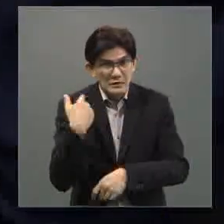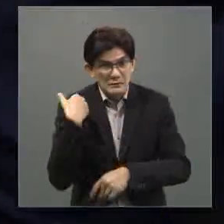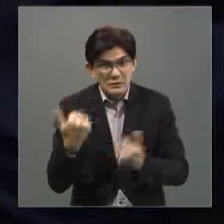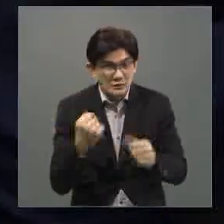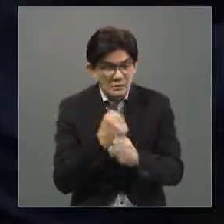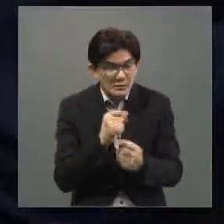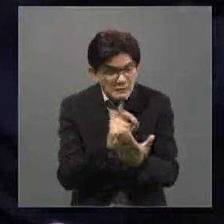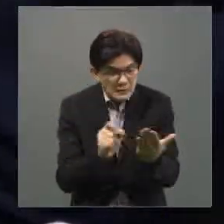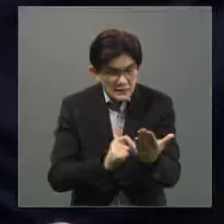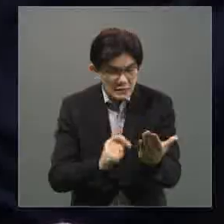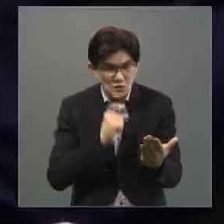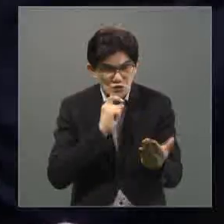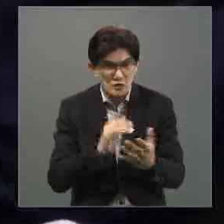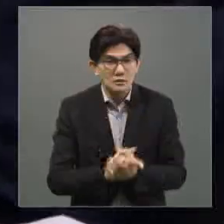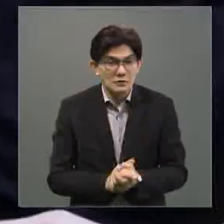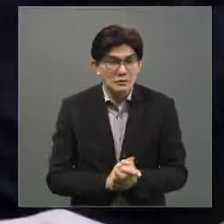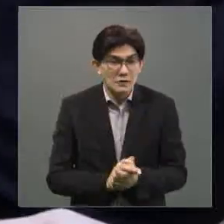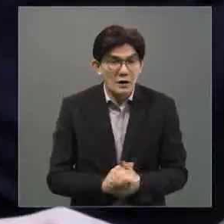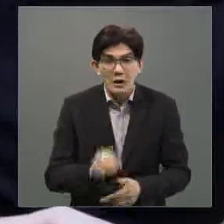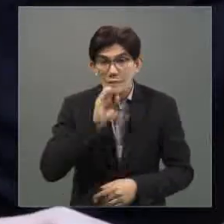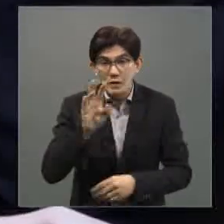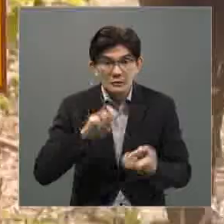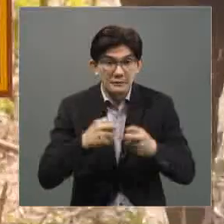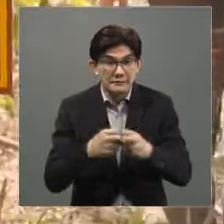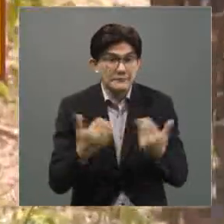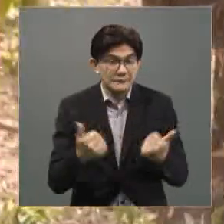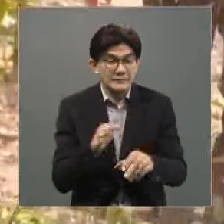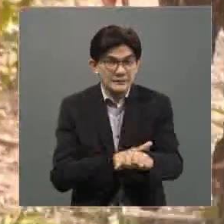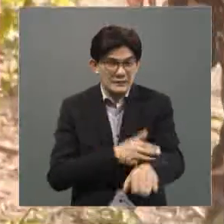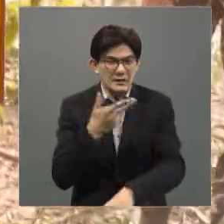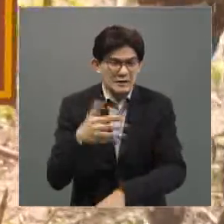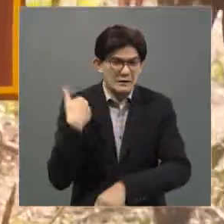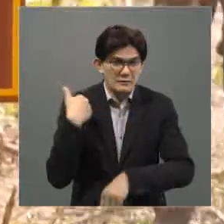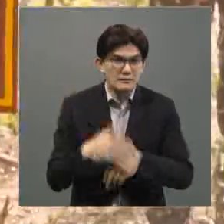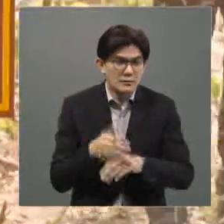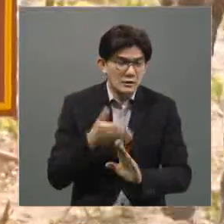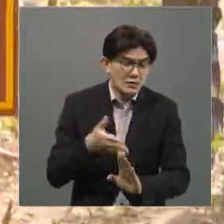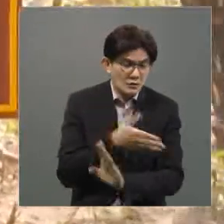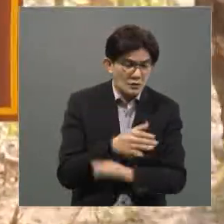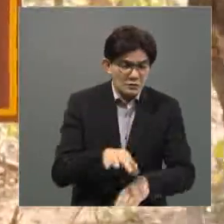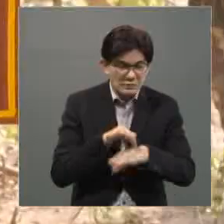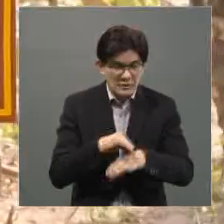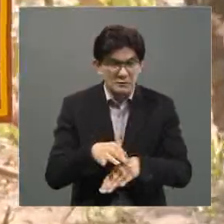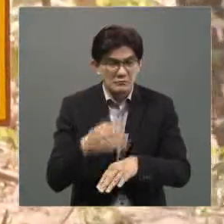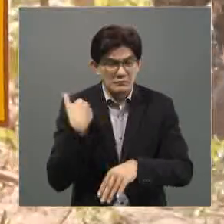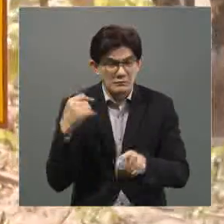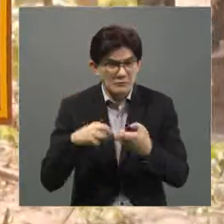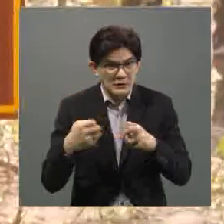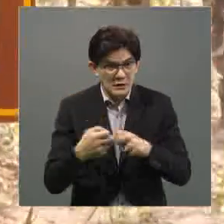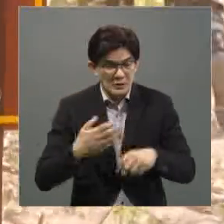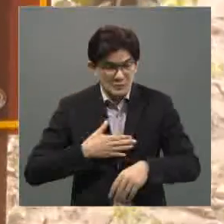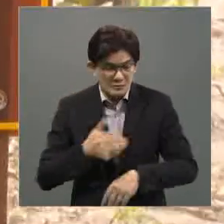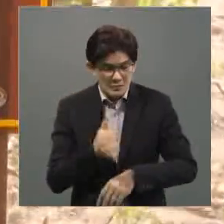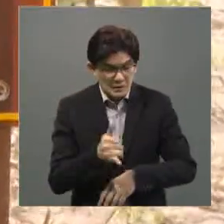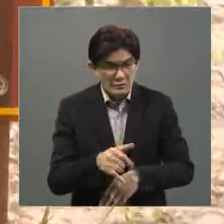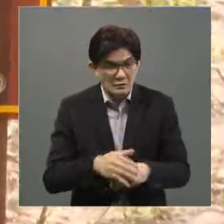ทำอยู่นะครับร้อยเอกธรรมนัสยืนยันว่าปัญหาแบบนี้มันมีมาตั้งนานแล้วฮะมีมาตั้งแต่ก่อนที่จะเข้ามารับตำแหน่งแล้วแต่ทีนี้พอผมเข้ามาแล้ว